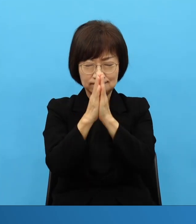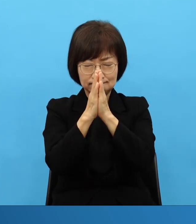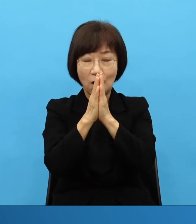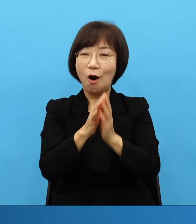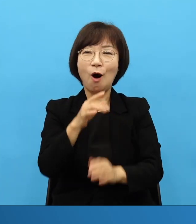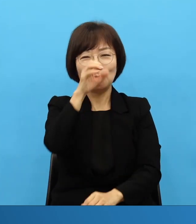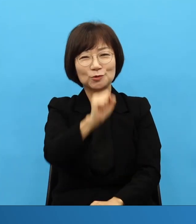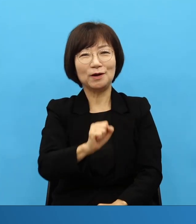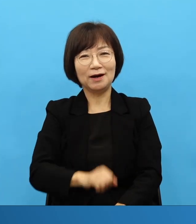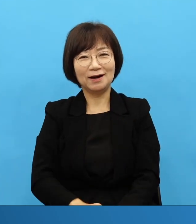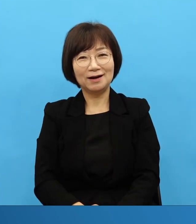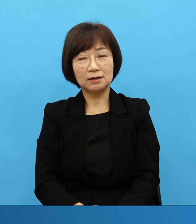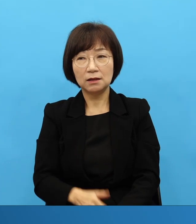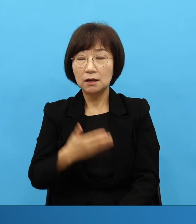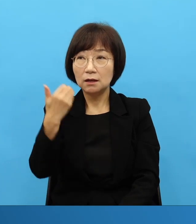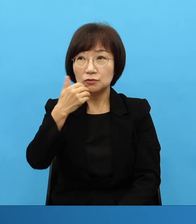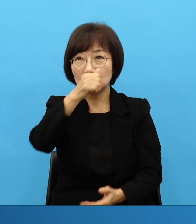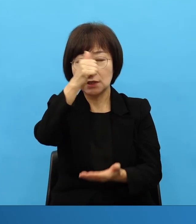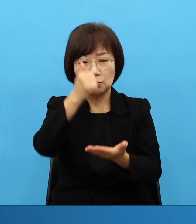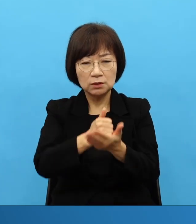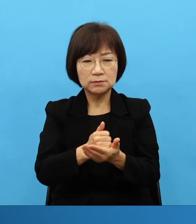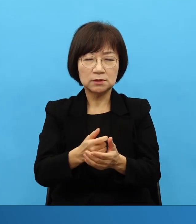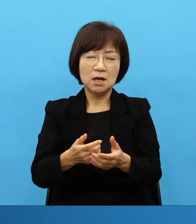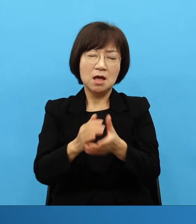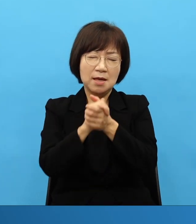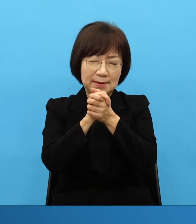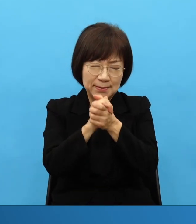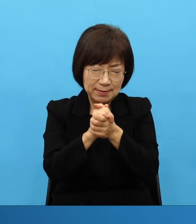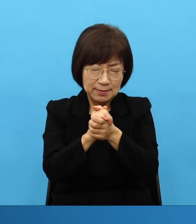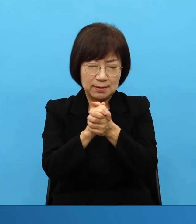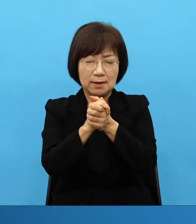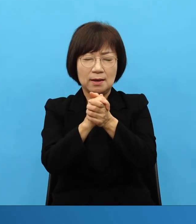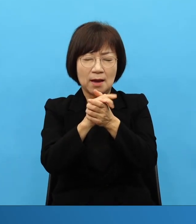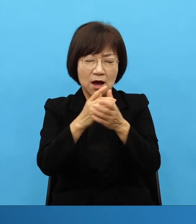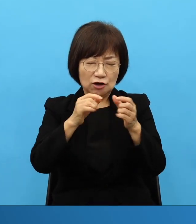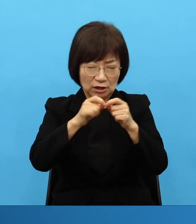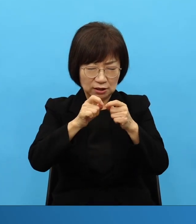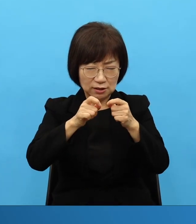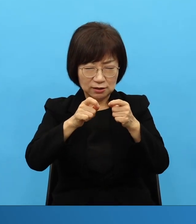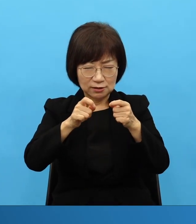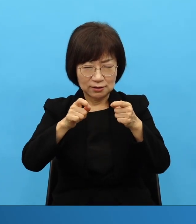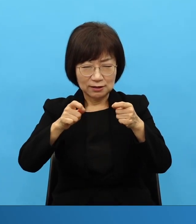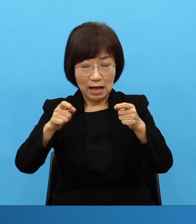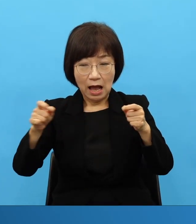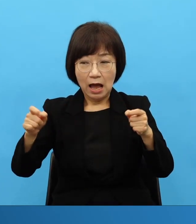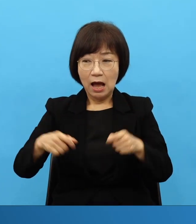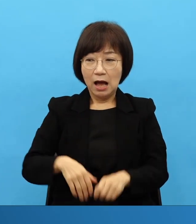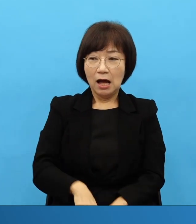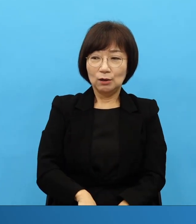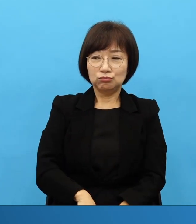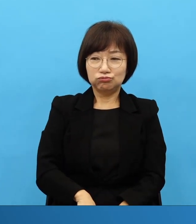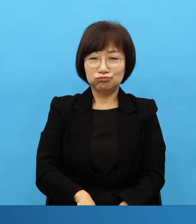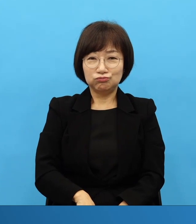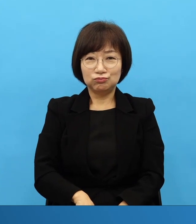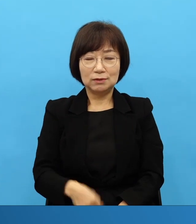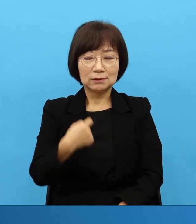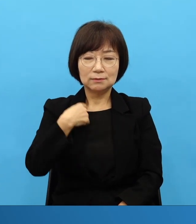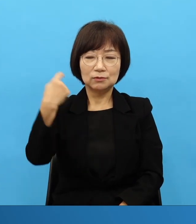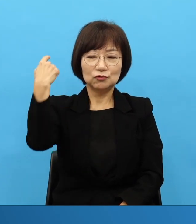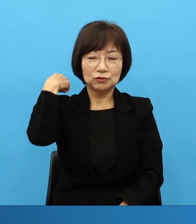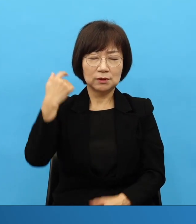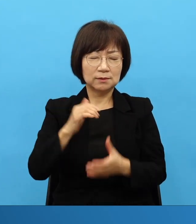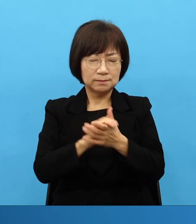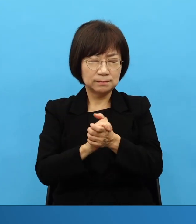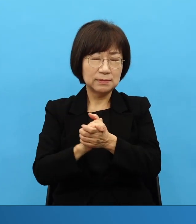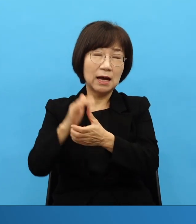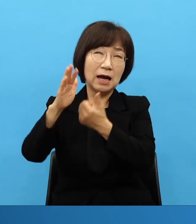내 설교보다 더 길게 해봅니다. But some people, they say a prayer that's longer than my sermon. 그런데 속으로 뒤에 앉아 하나님 기도